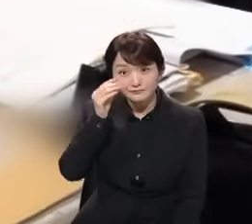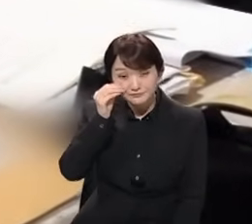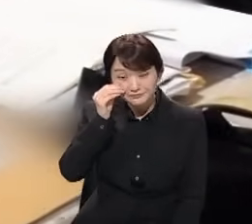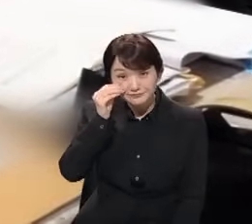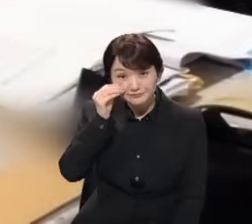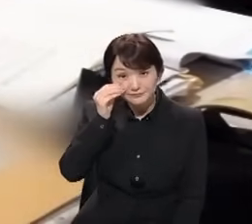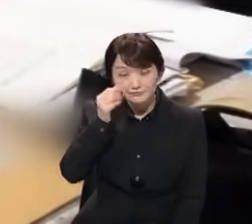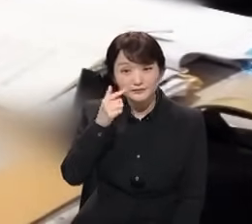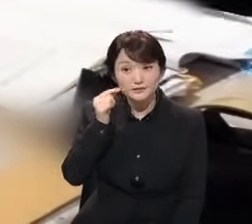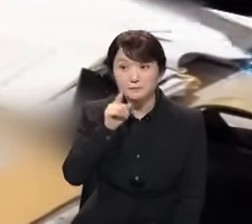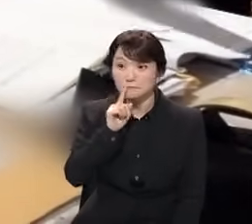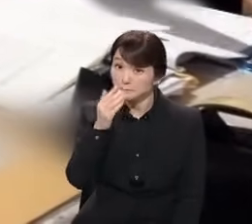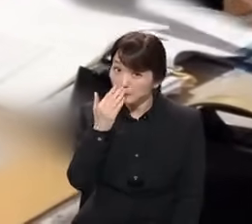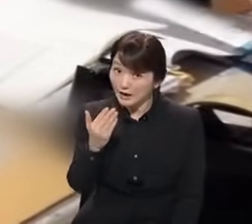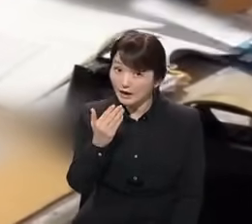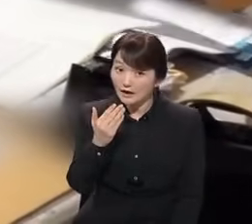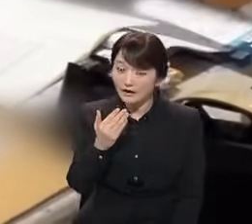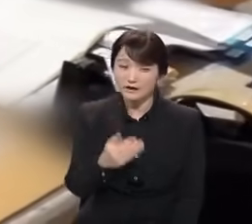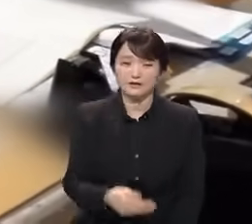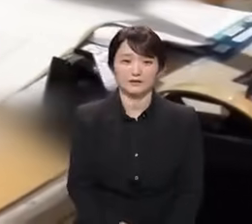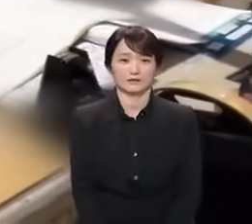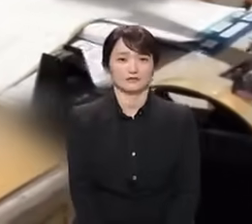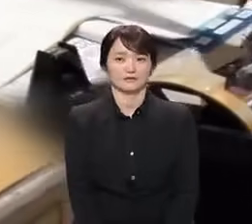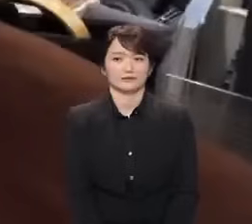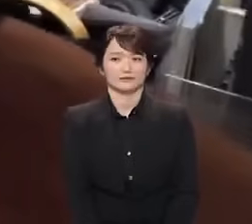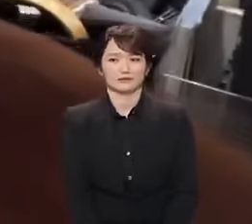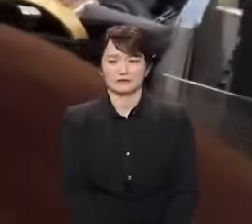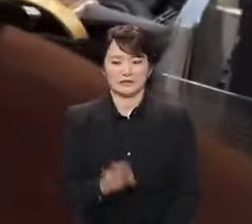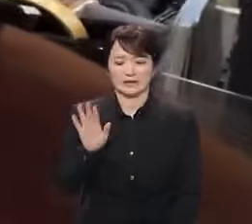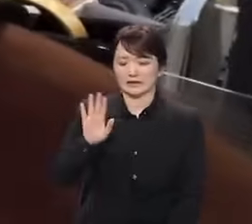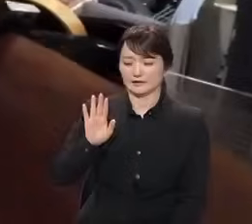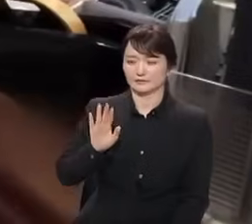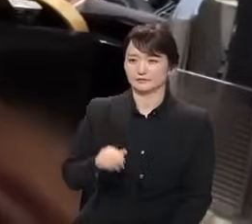일본어로 대샤벨레마스. Sorry.